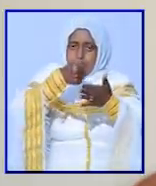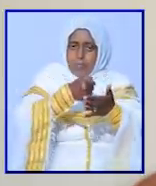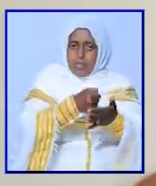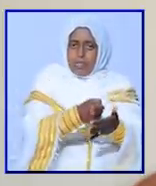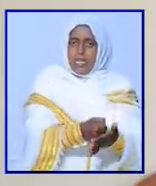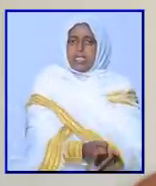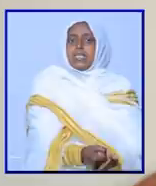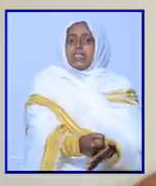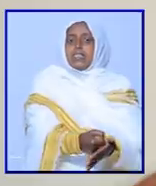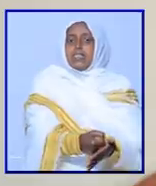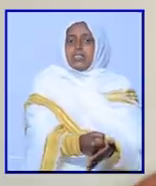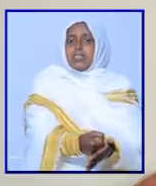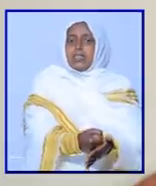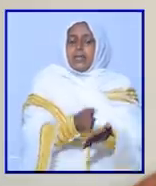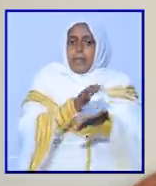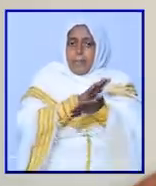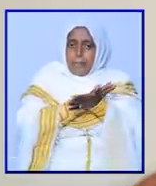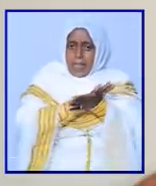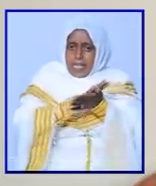ባለመለወጥም ላጸናት